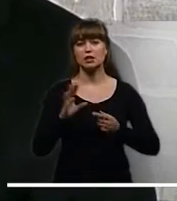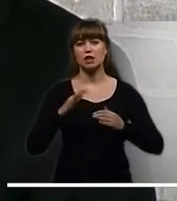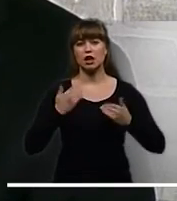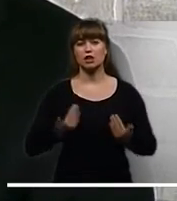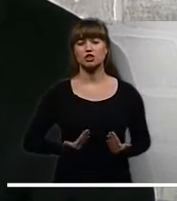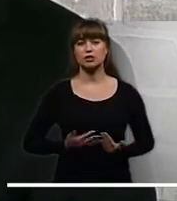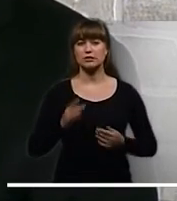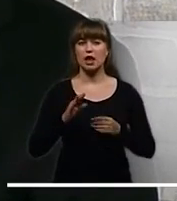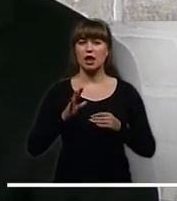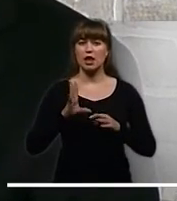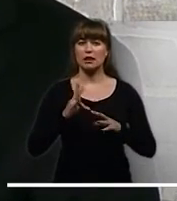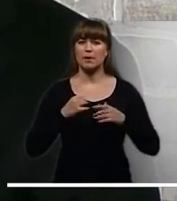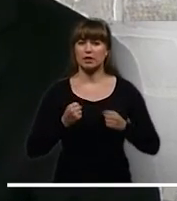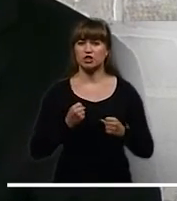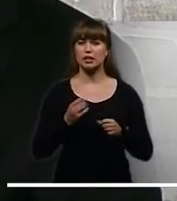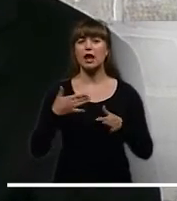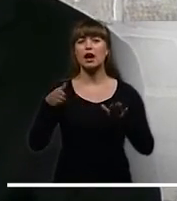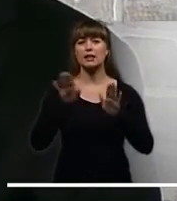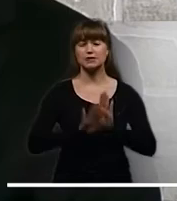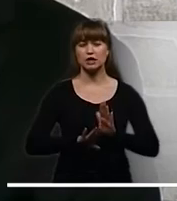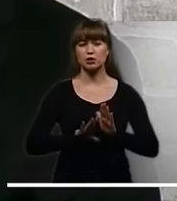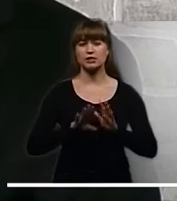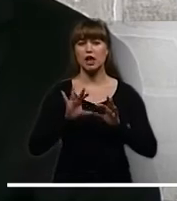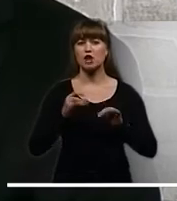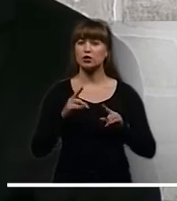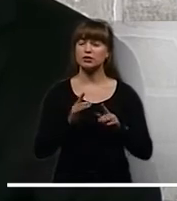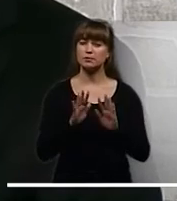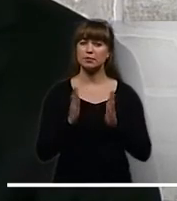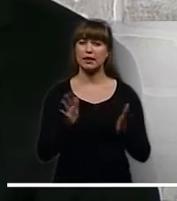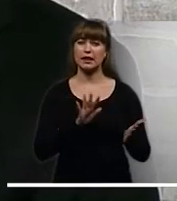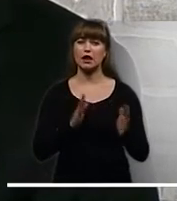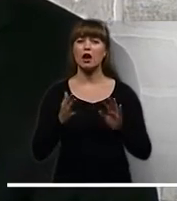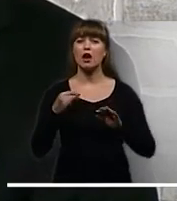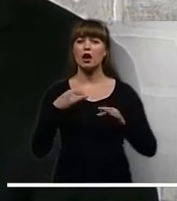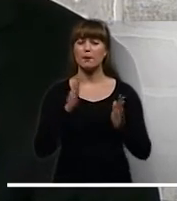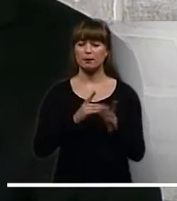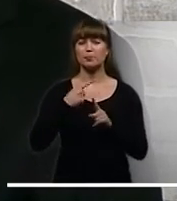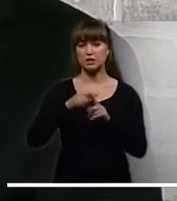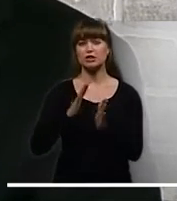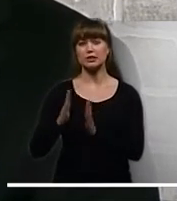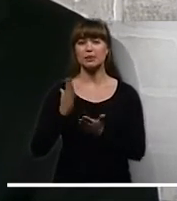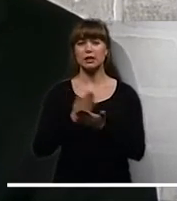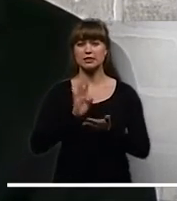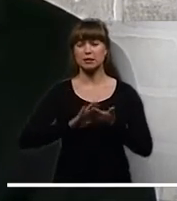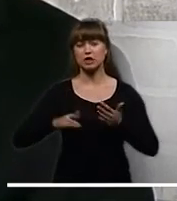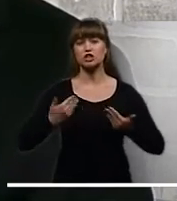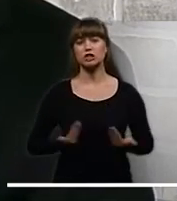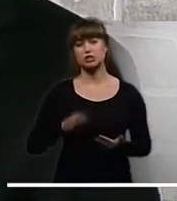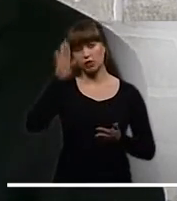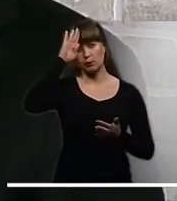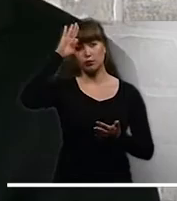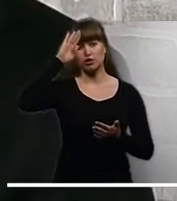темп, напряжение, это, в общем-то, остается. Но, тем не менее, все-таки положительная динамика есть. Продолжительность жизни